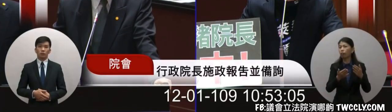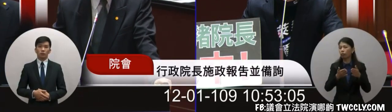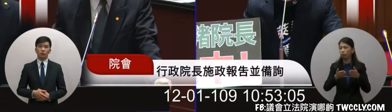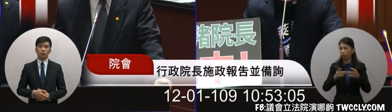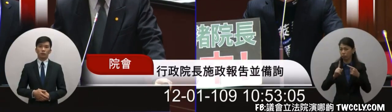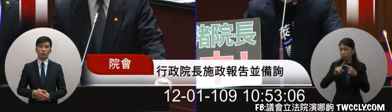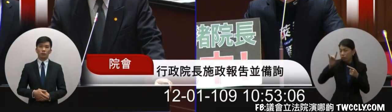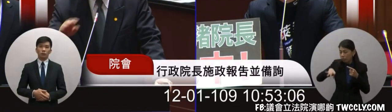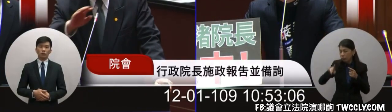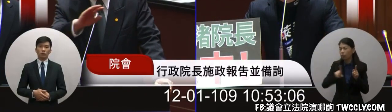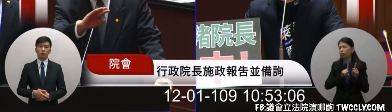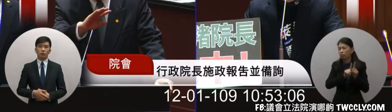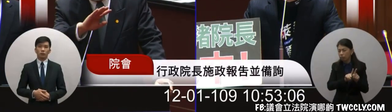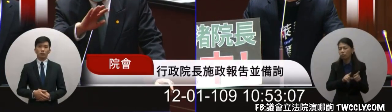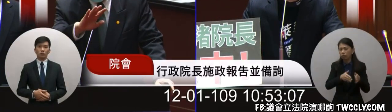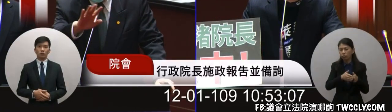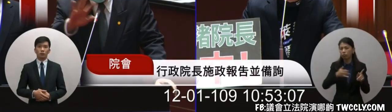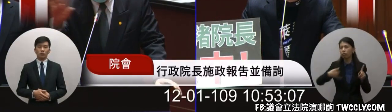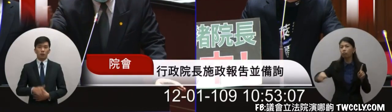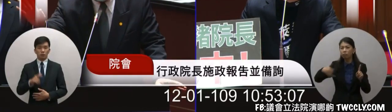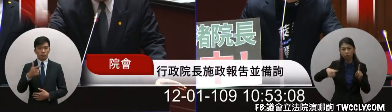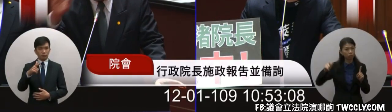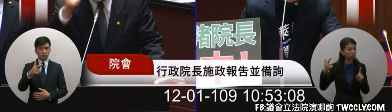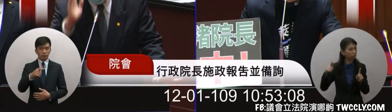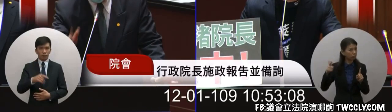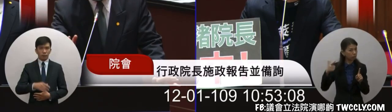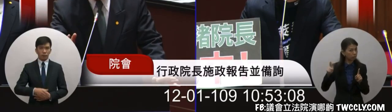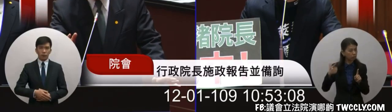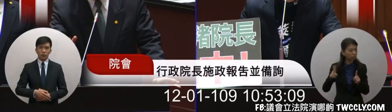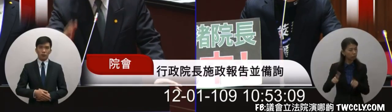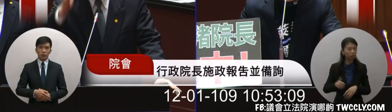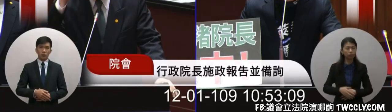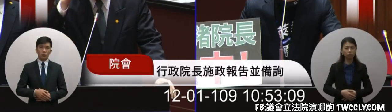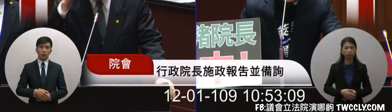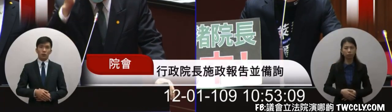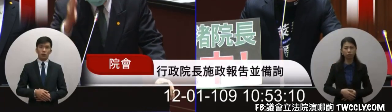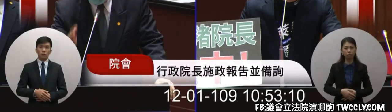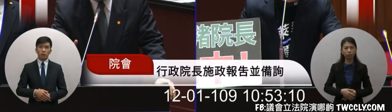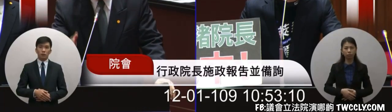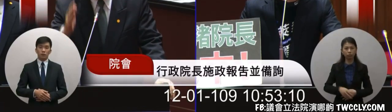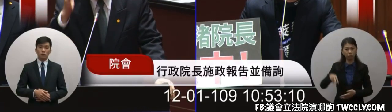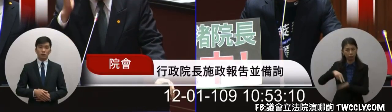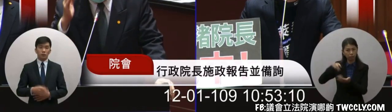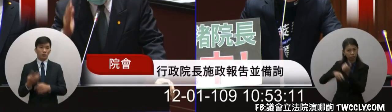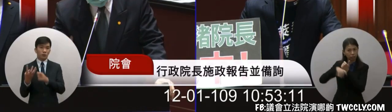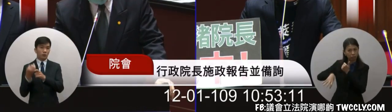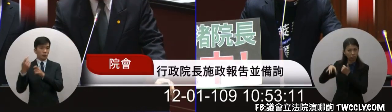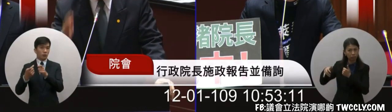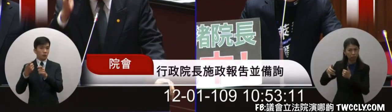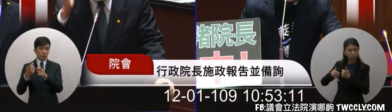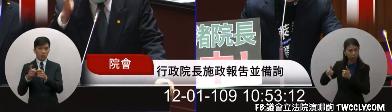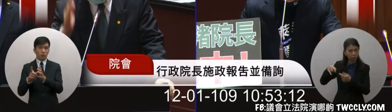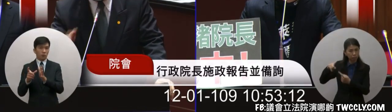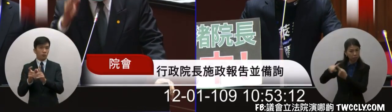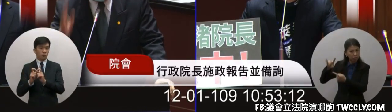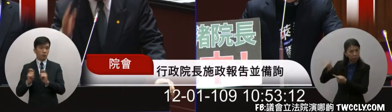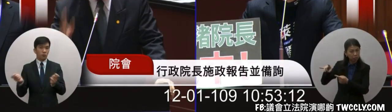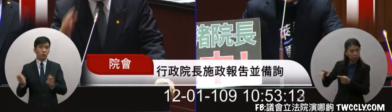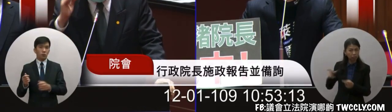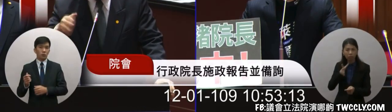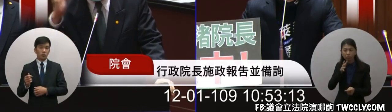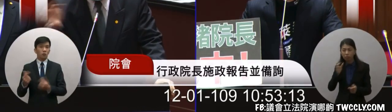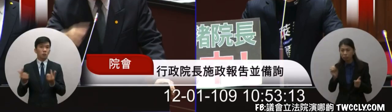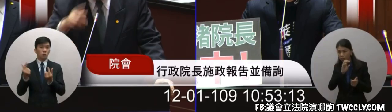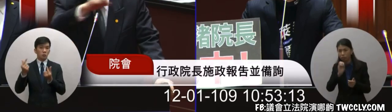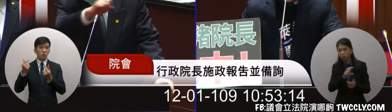院院长，而不是四处散落，并且来通报立法委员的行踪？ 十几年来，在以前，不管政党